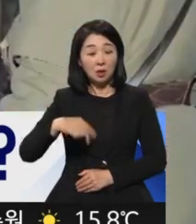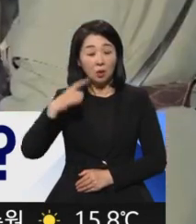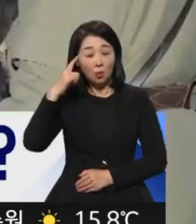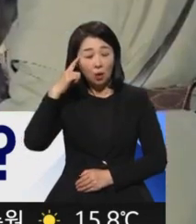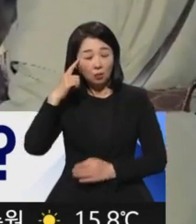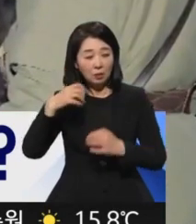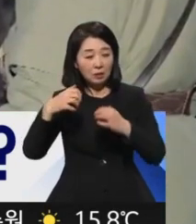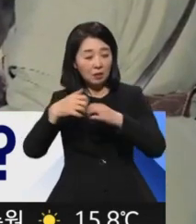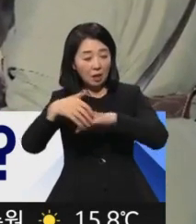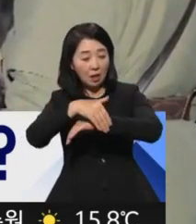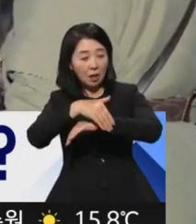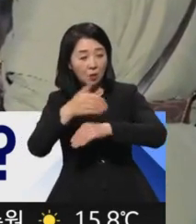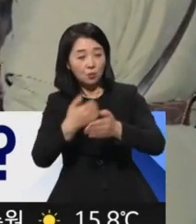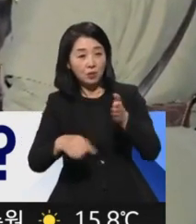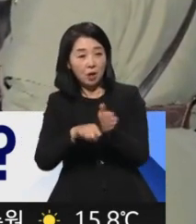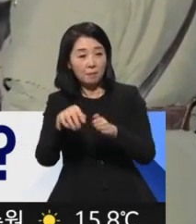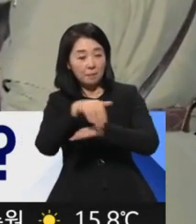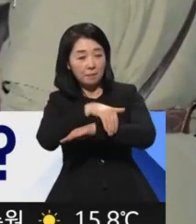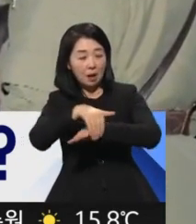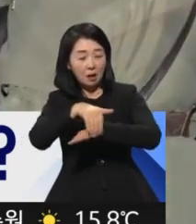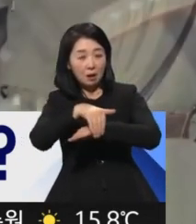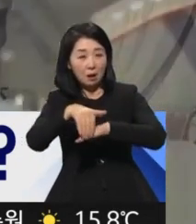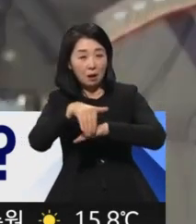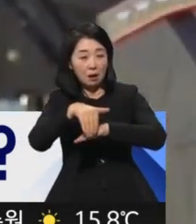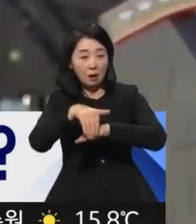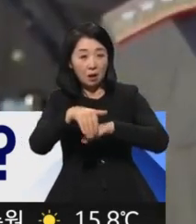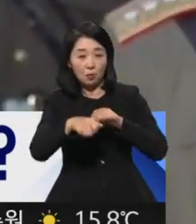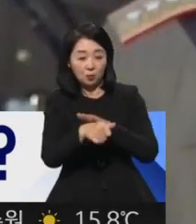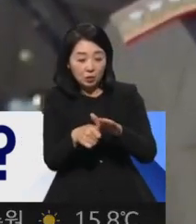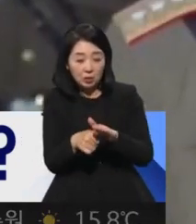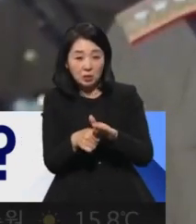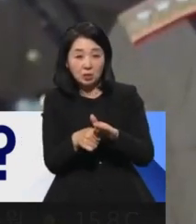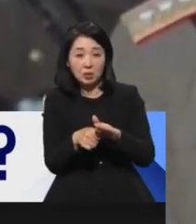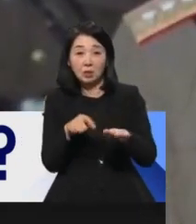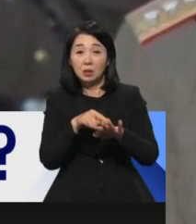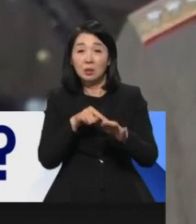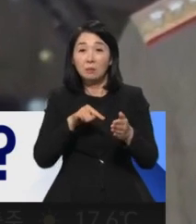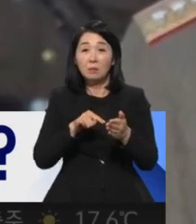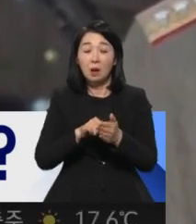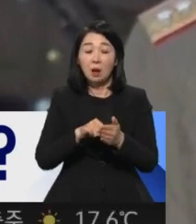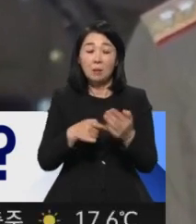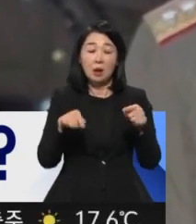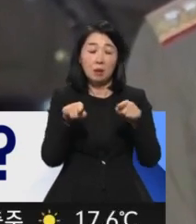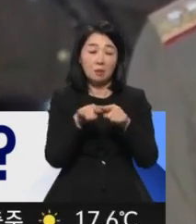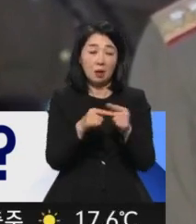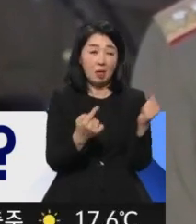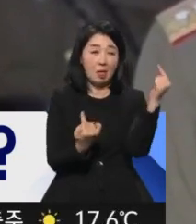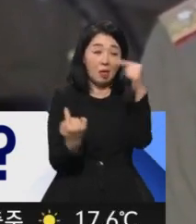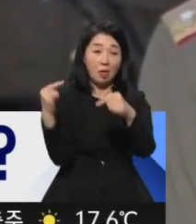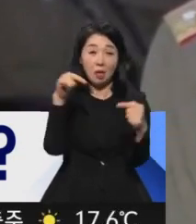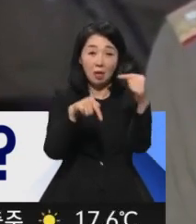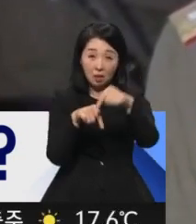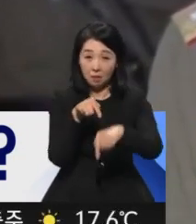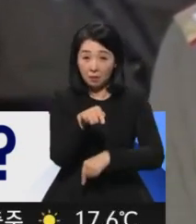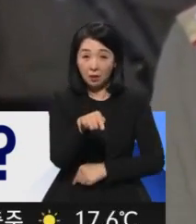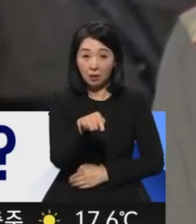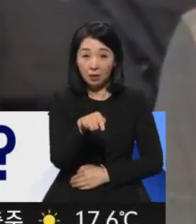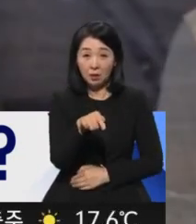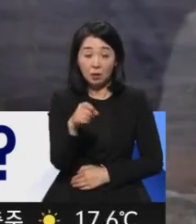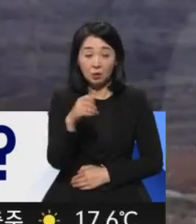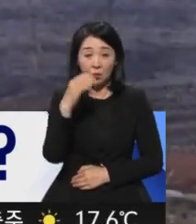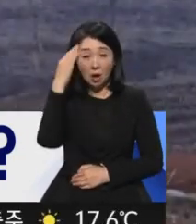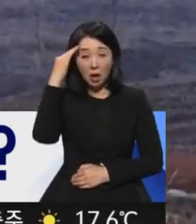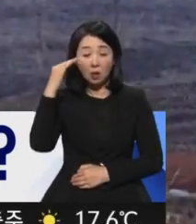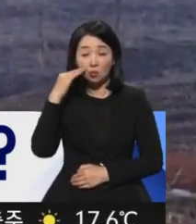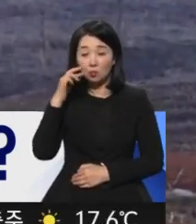작전 반경을 위축시키는, 그러면서 심리적으로 거기에 맞대응하는 또 그것을 통해서